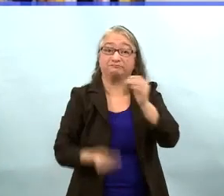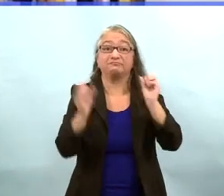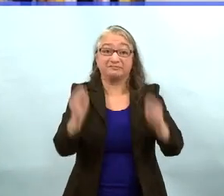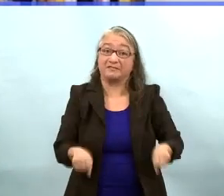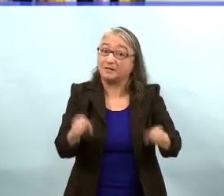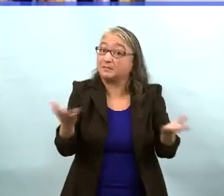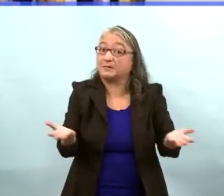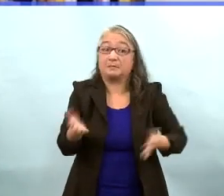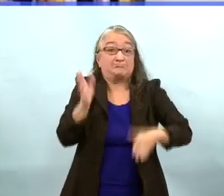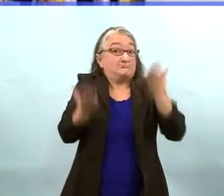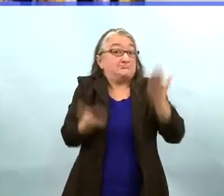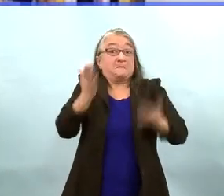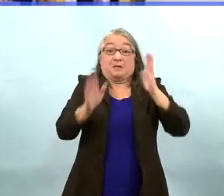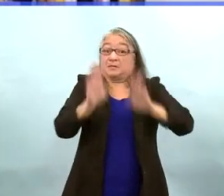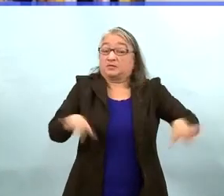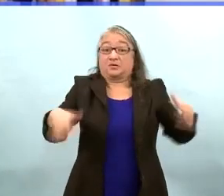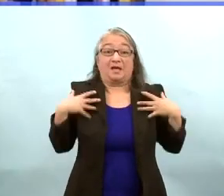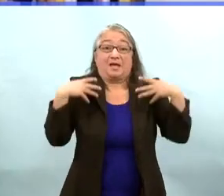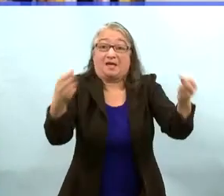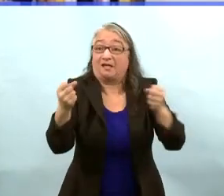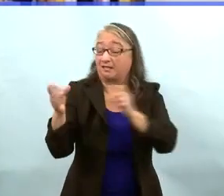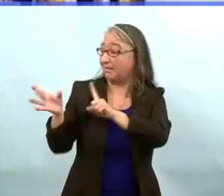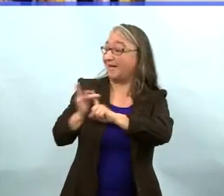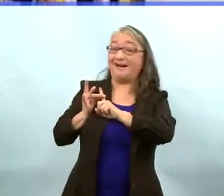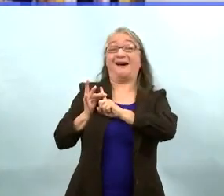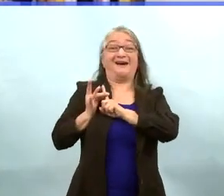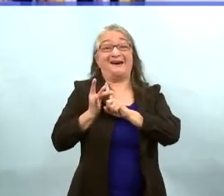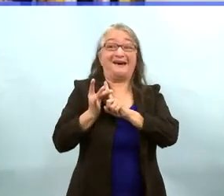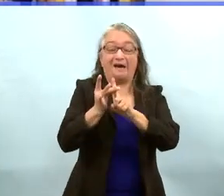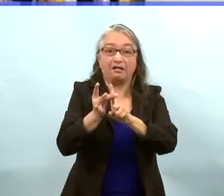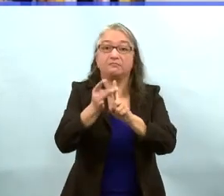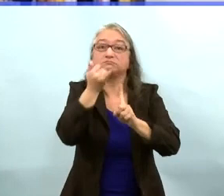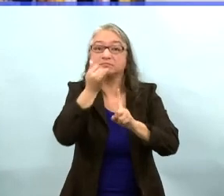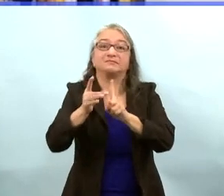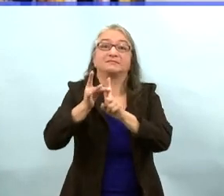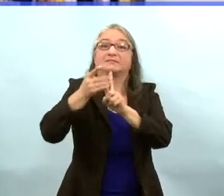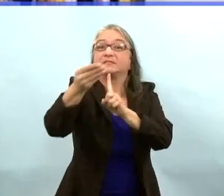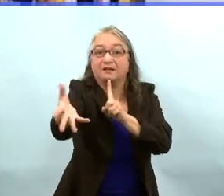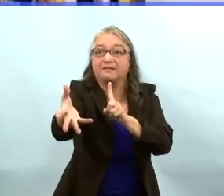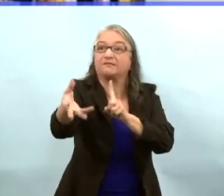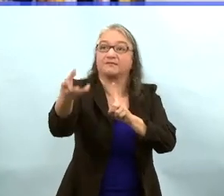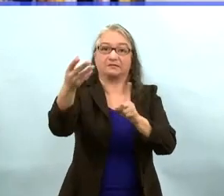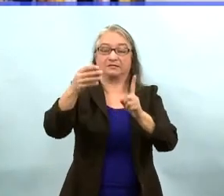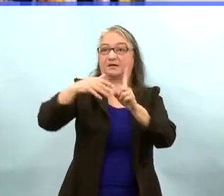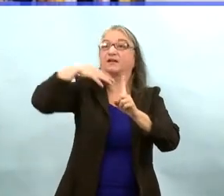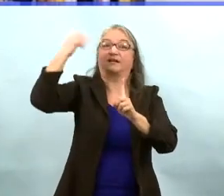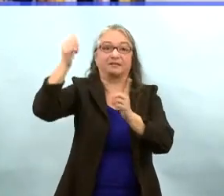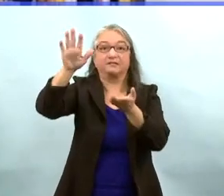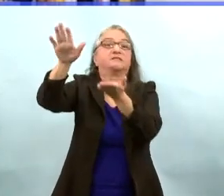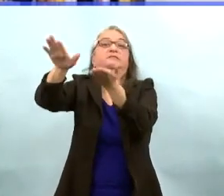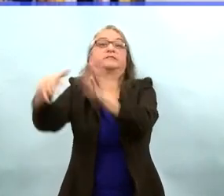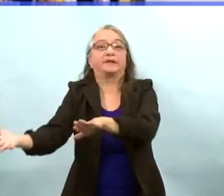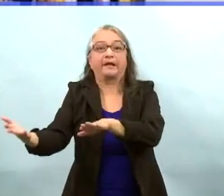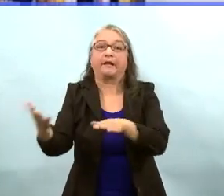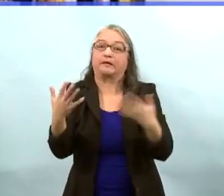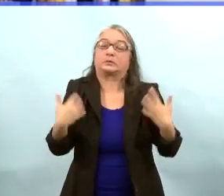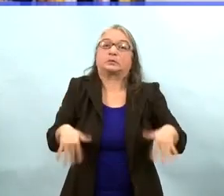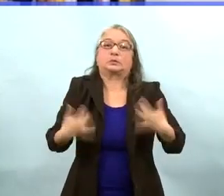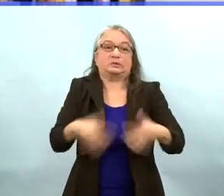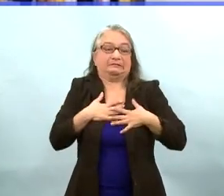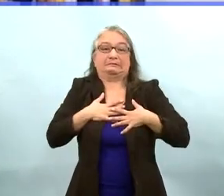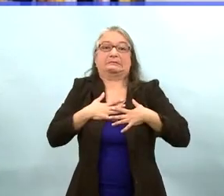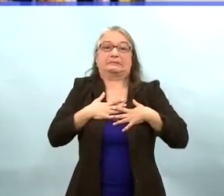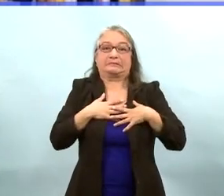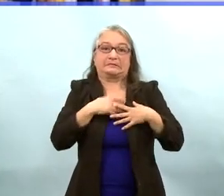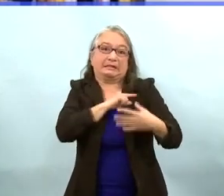mais qui sont tout aussi importantes. Les enfants ont aussi fait face à de grands défis pendant cette pandémie. Les interruptions à l'école,